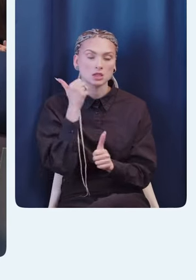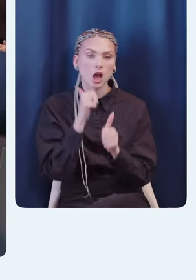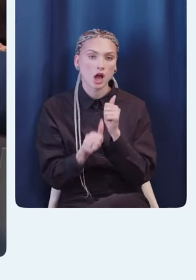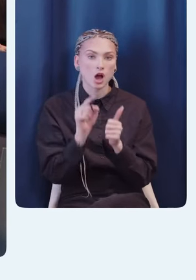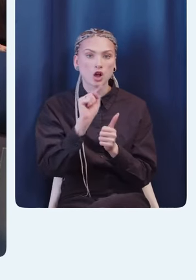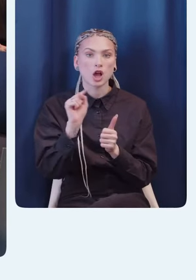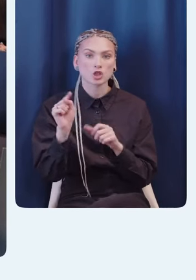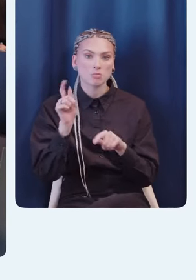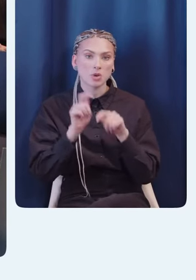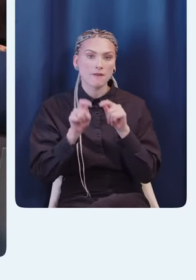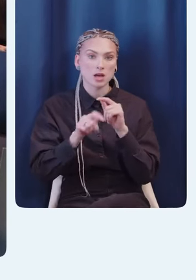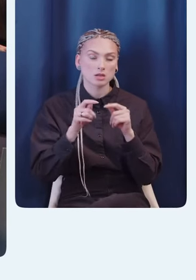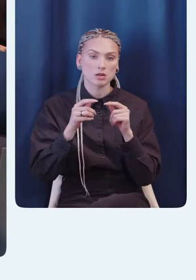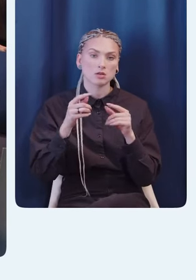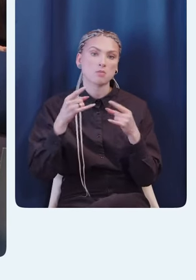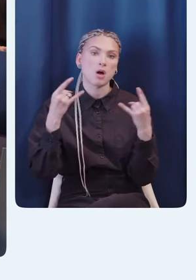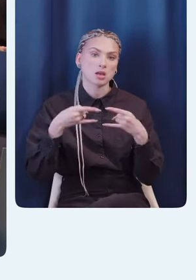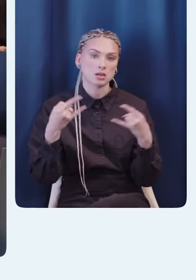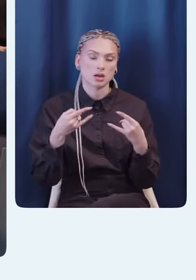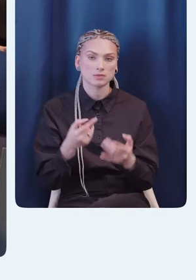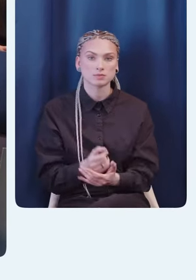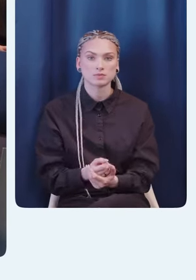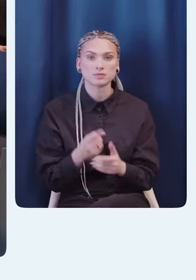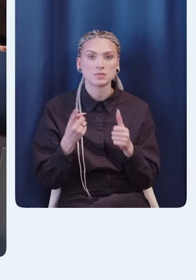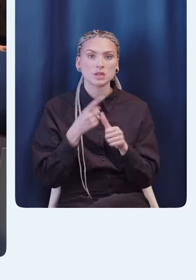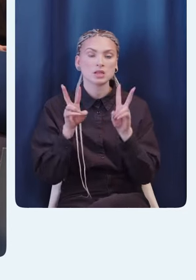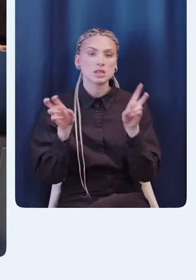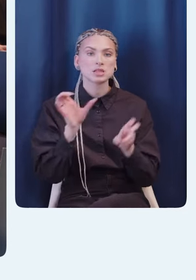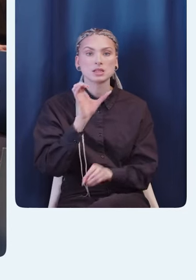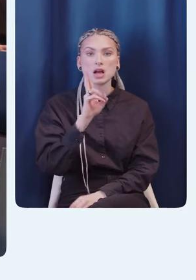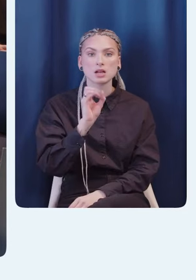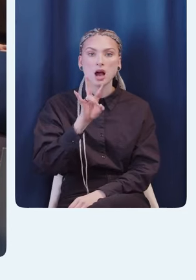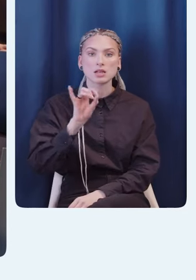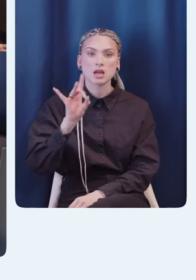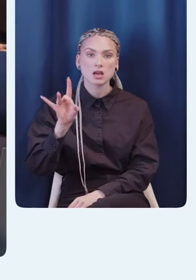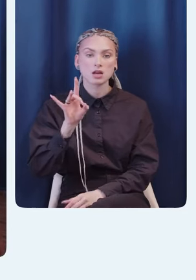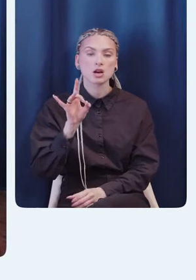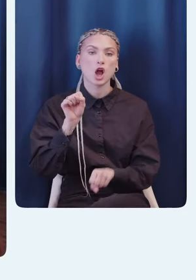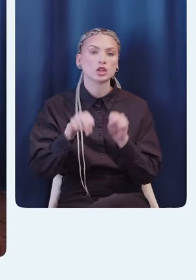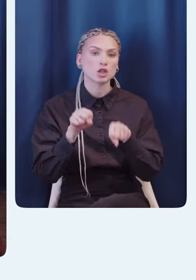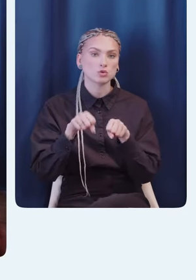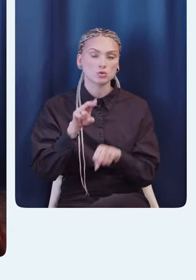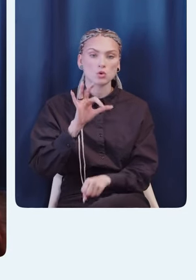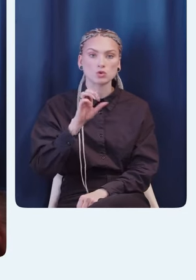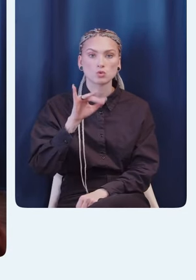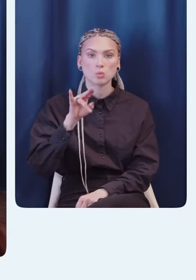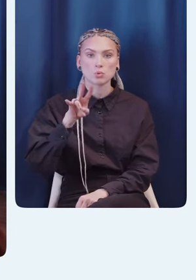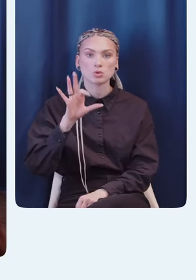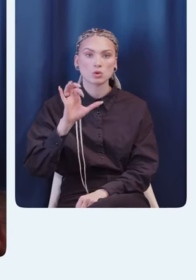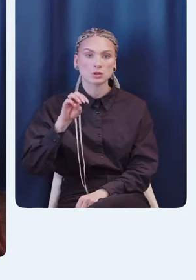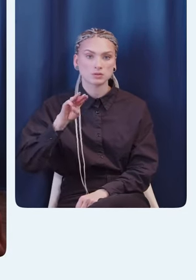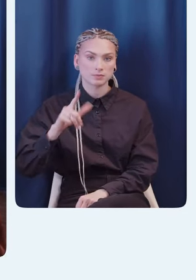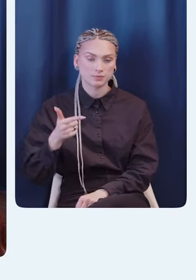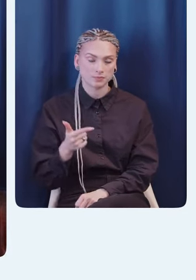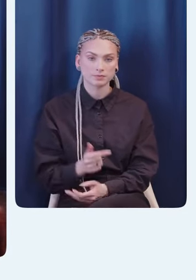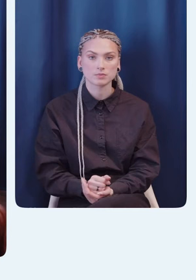конкретном проверенном экране. Ага. Как еще раз называется? Сканер доступности. Сканер доступности. Наверное, на вопрос не ответили. Вполне